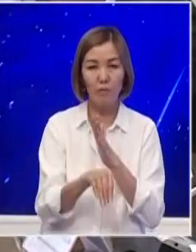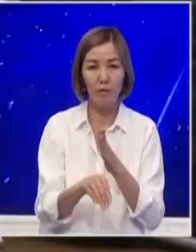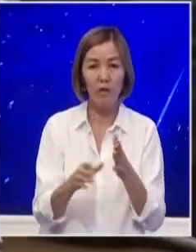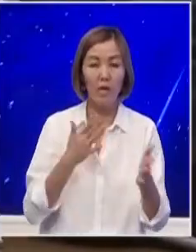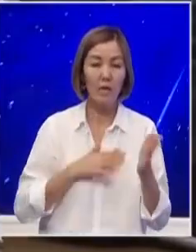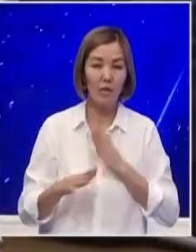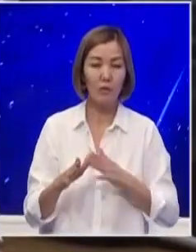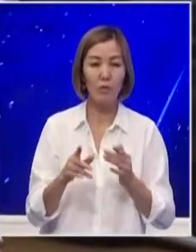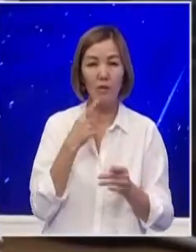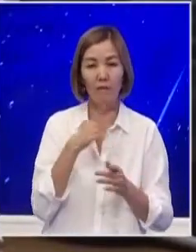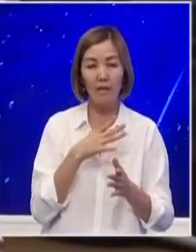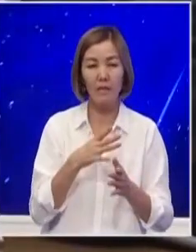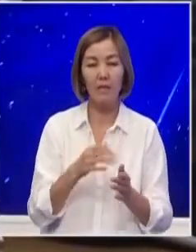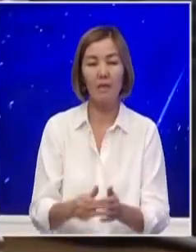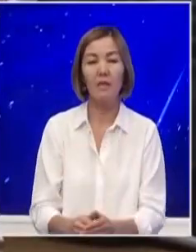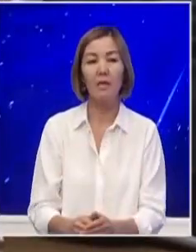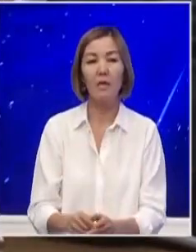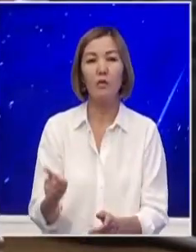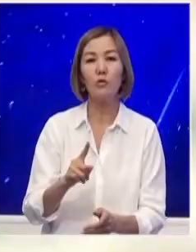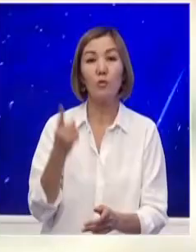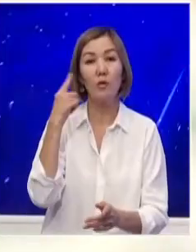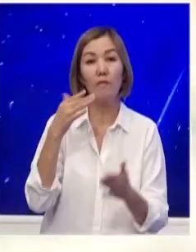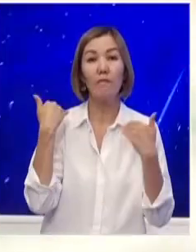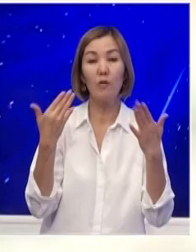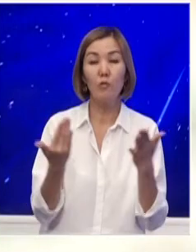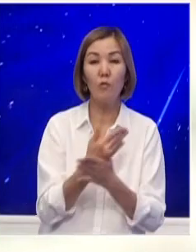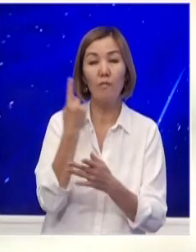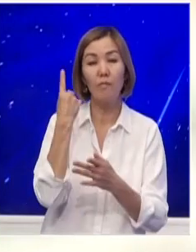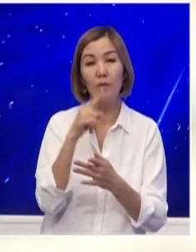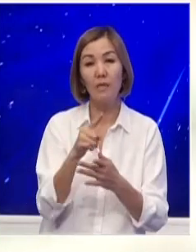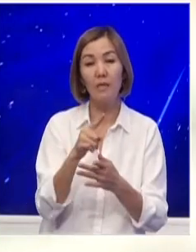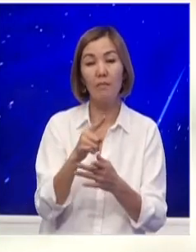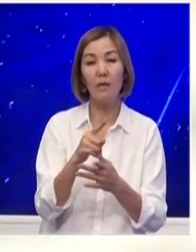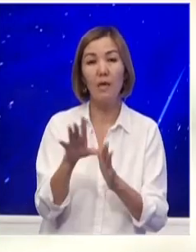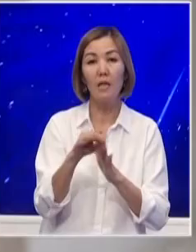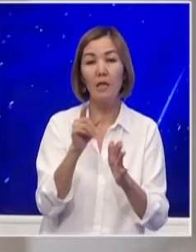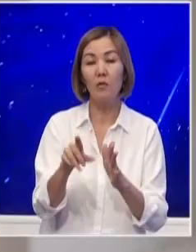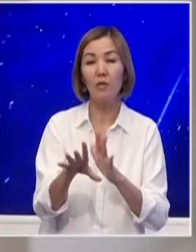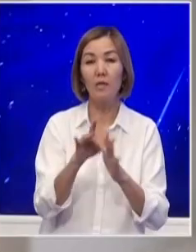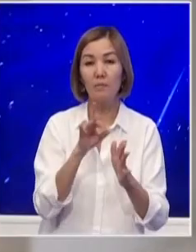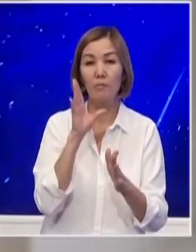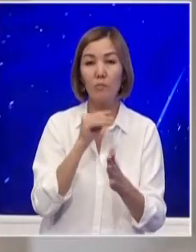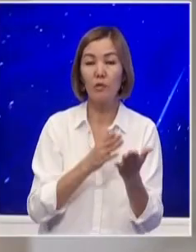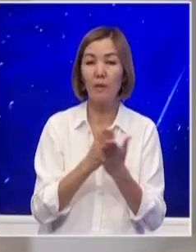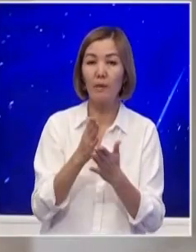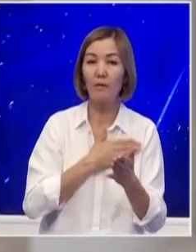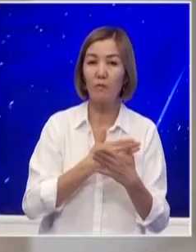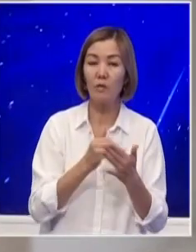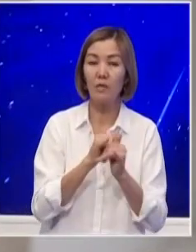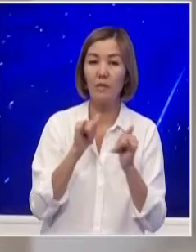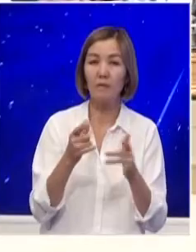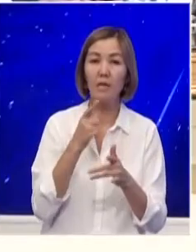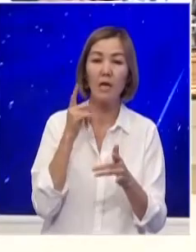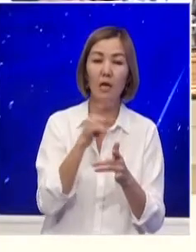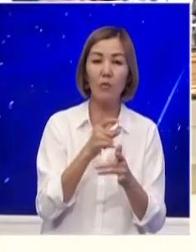радует, признается председатель областного маслихата. Ведь с их видением и новыми идеями народные избранники сообща смогут направить все усилия для развития